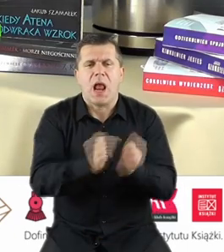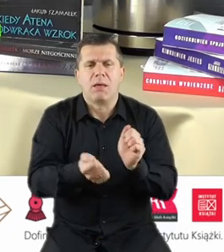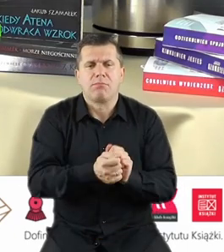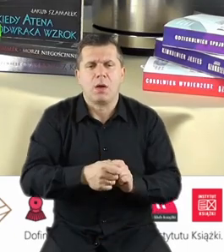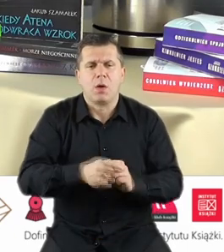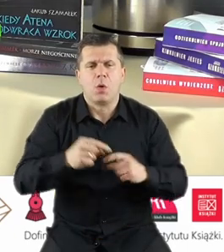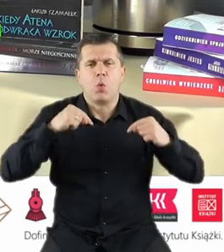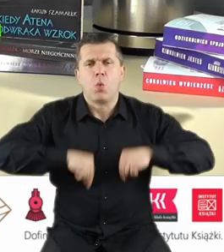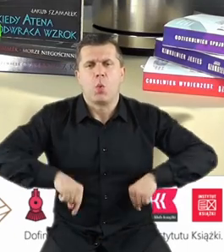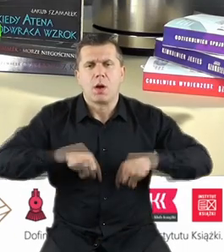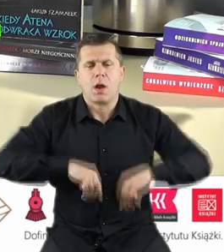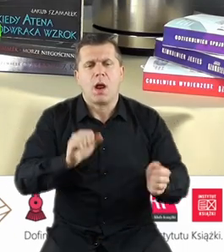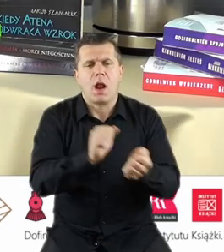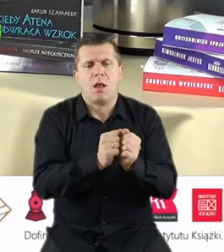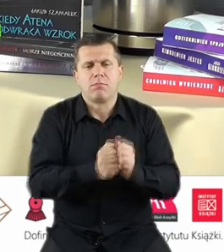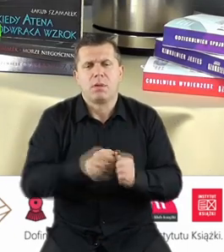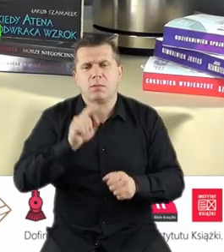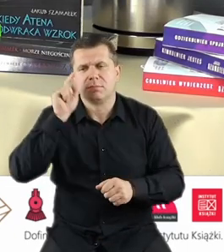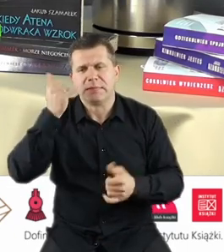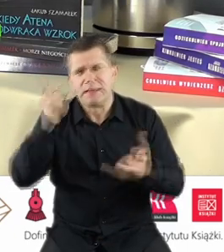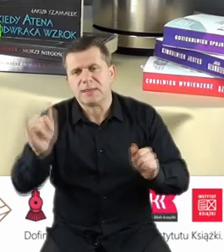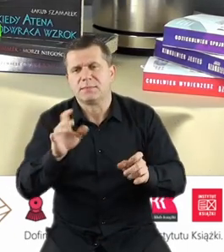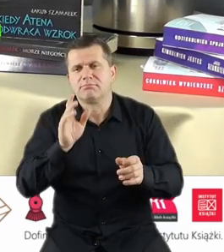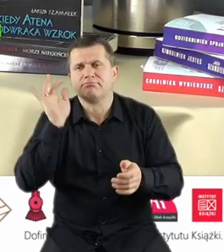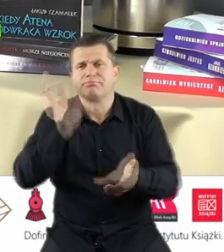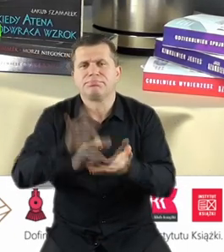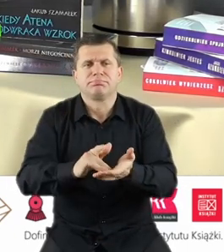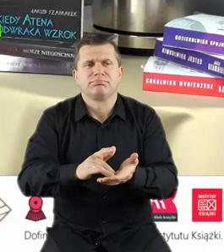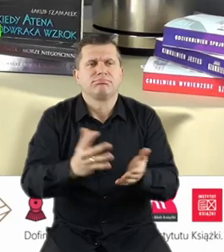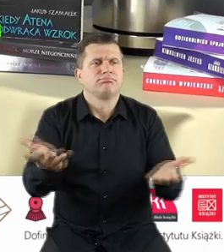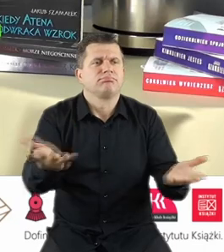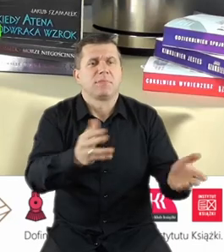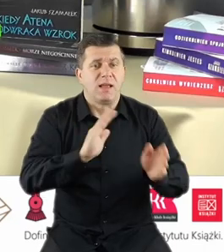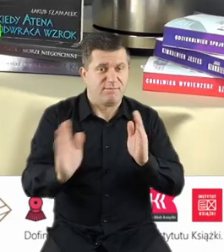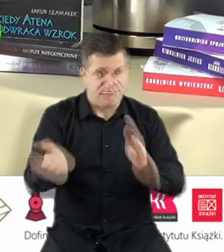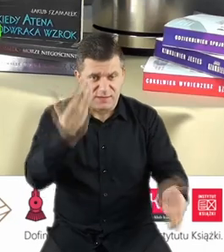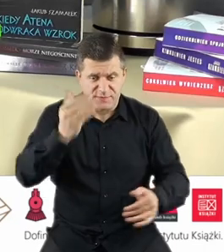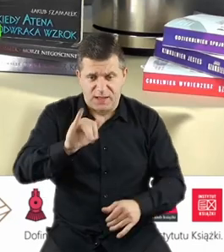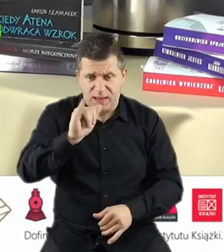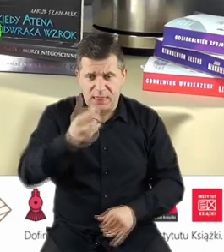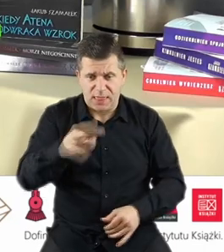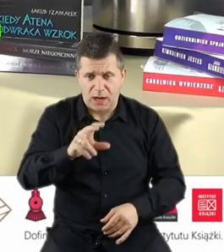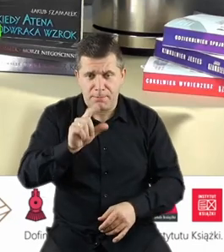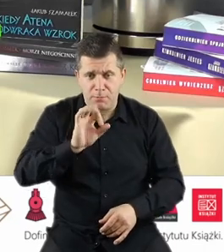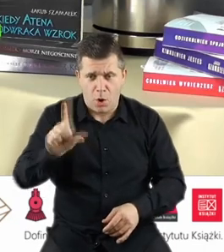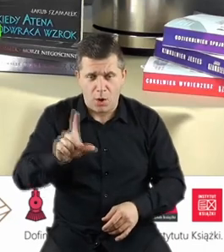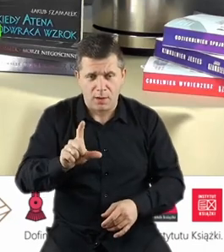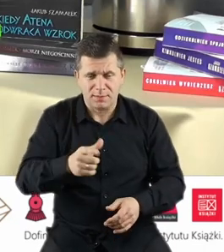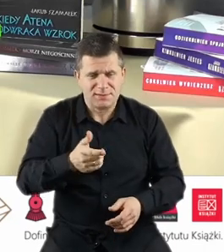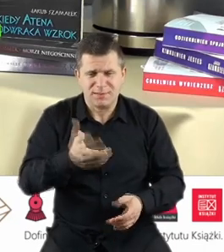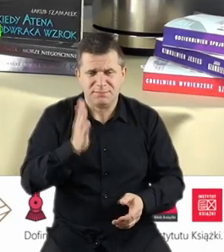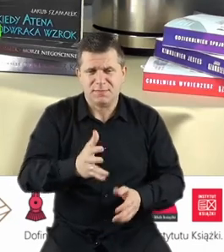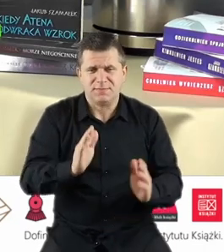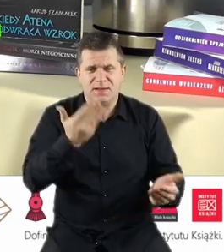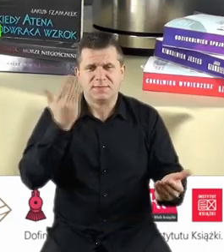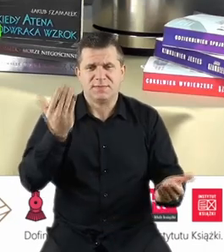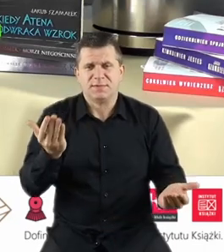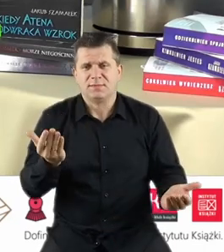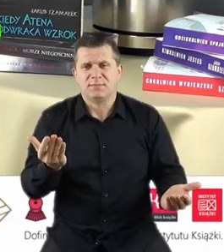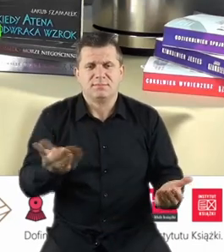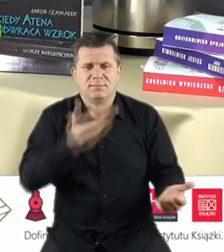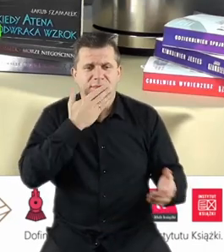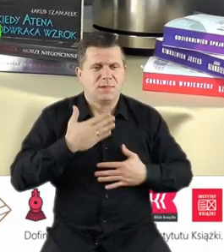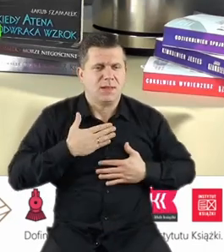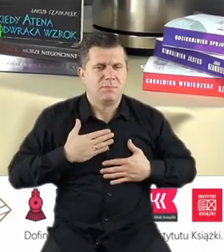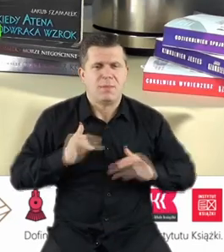do Urugwaju, no to co teraz? No przecież nie będziemy Interpolu tutaj wzywali, żeby te pieniądze odzyskał. Nie mamy właściwie żadnego